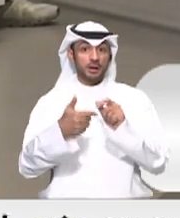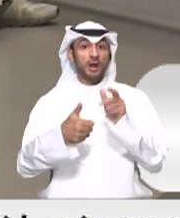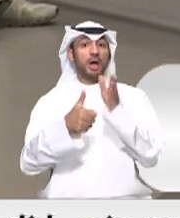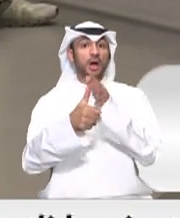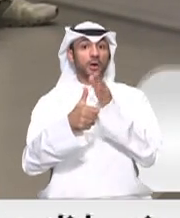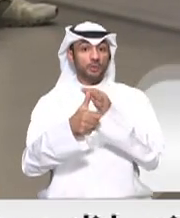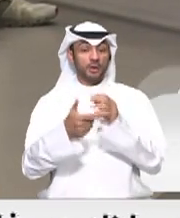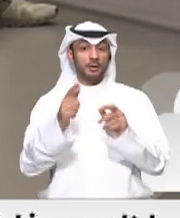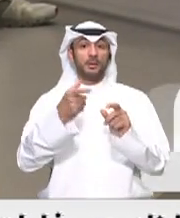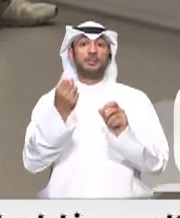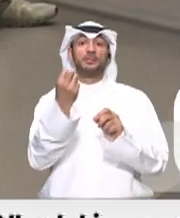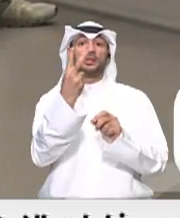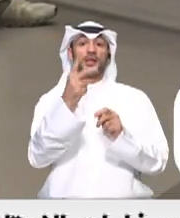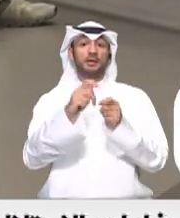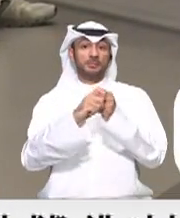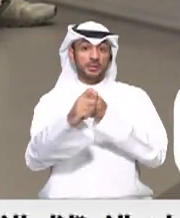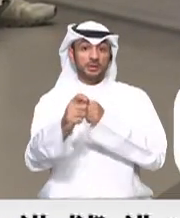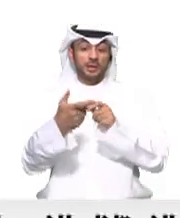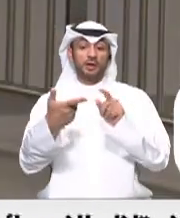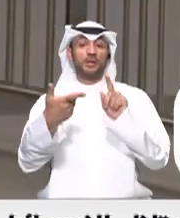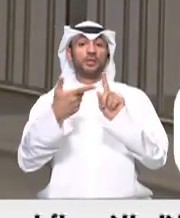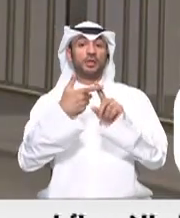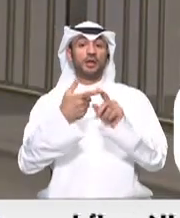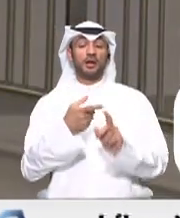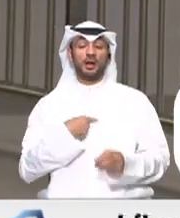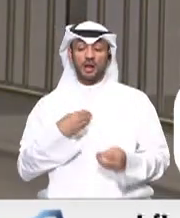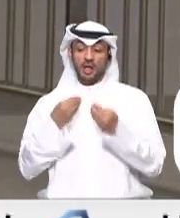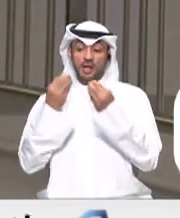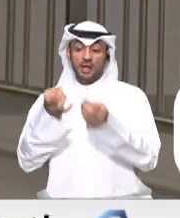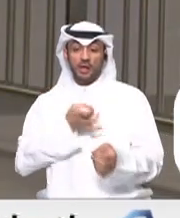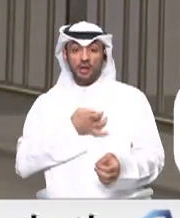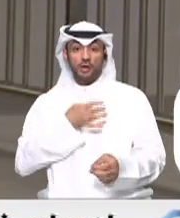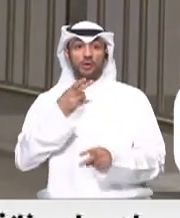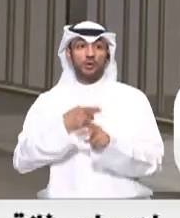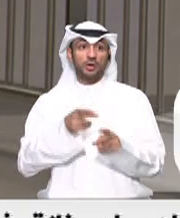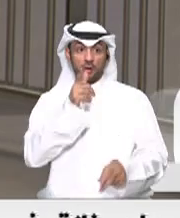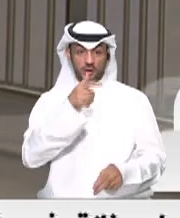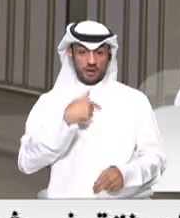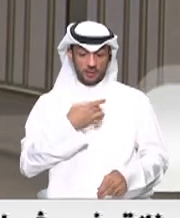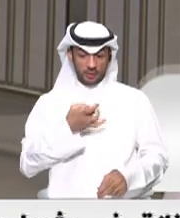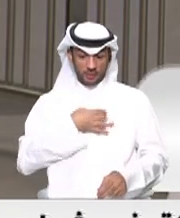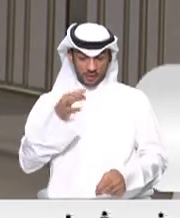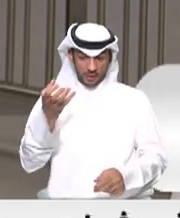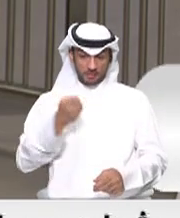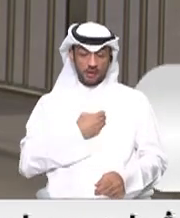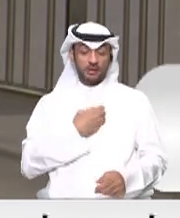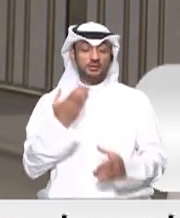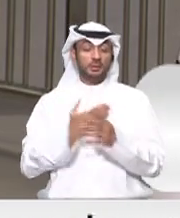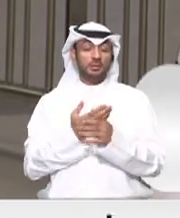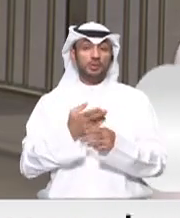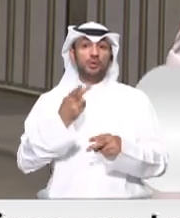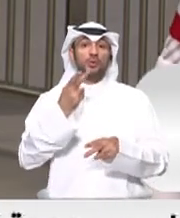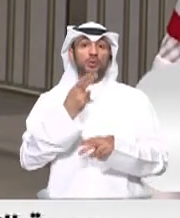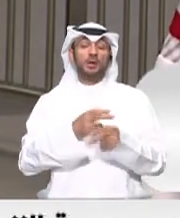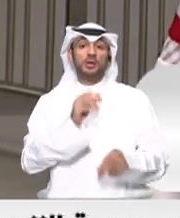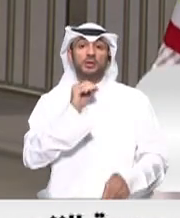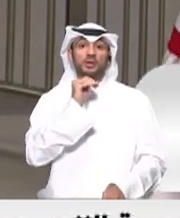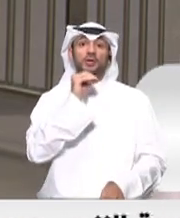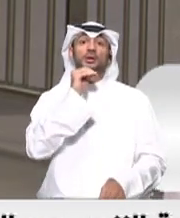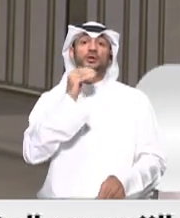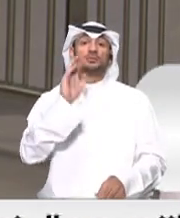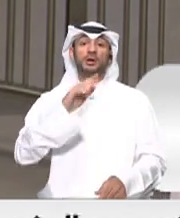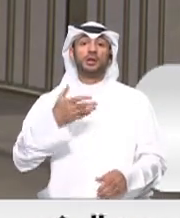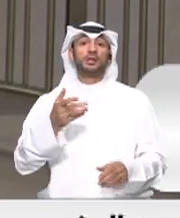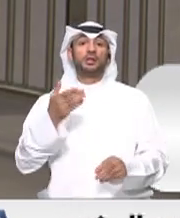يبت المركز الثالث ودي هذا الفوز حق الكويت الحمدلله انا ماخذ ذهبي عشان ارفع راس الكويت ارفع الشكر على